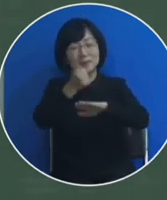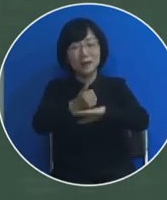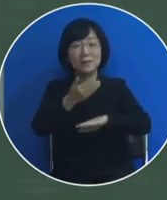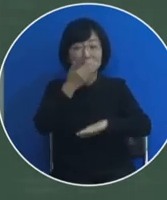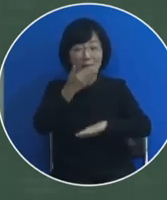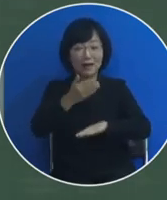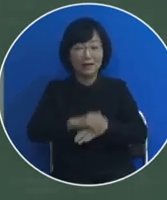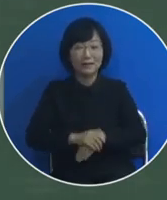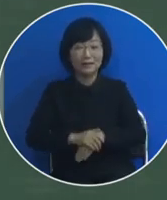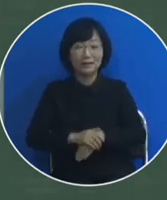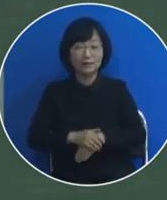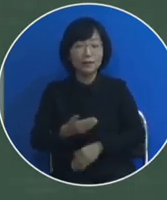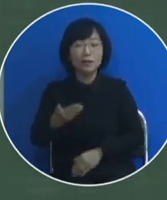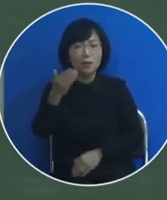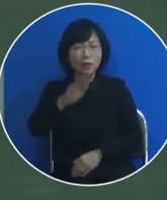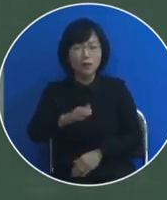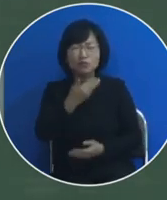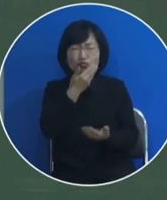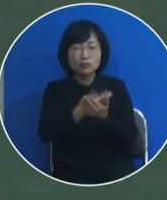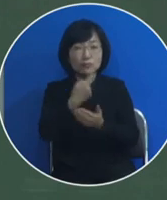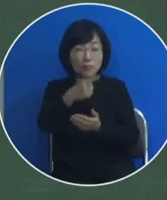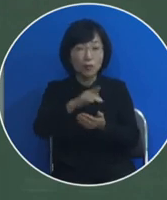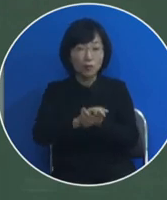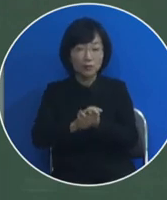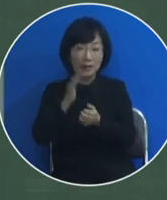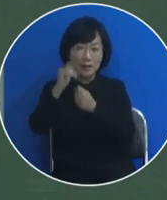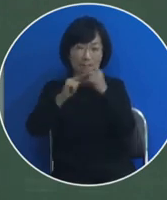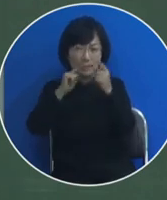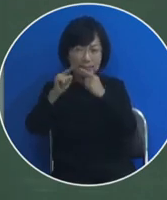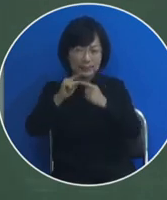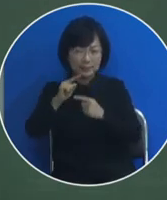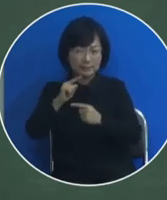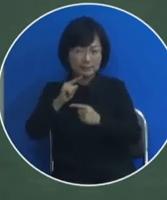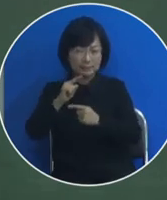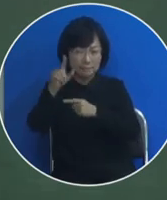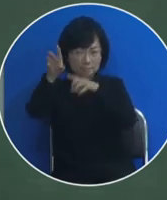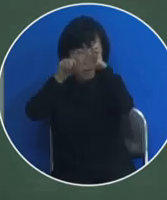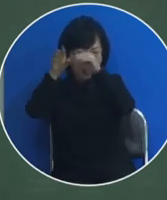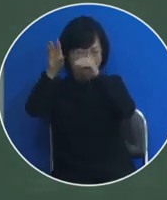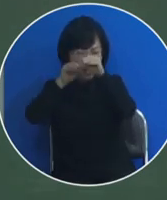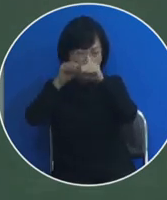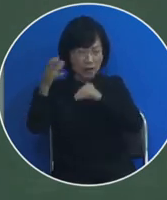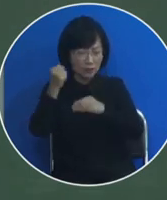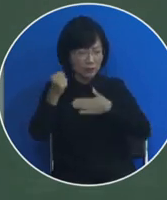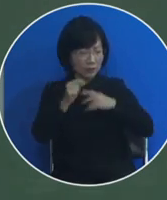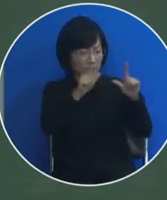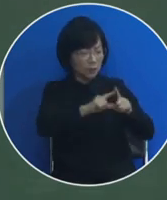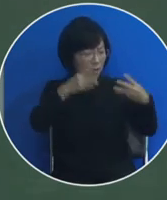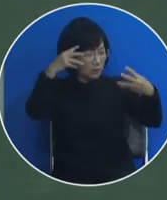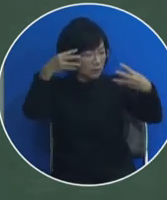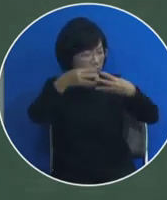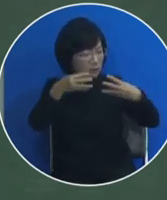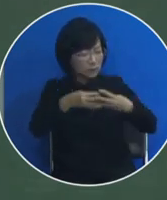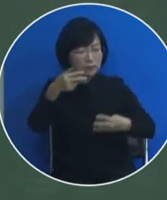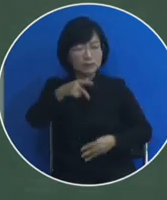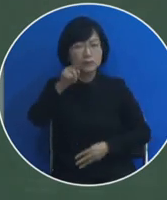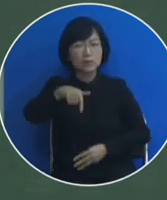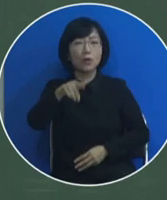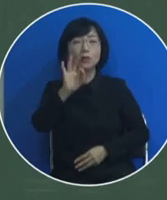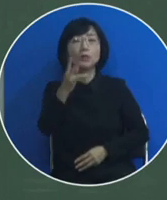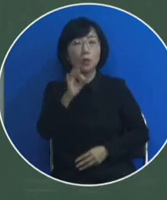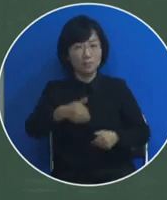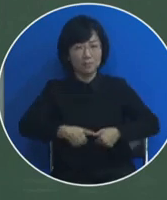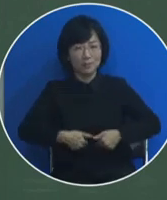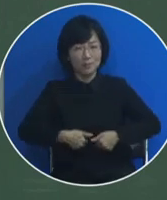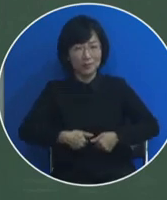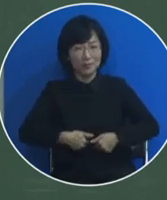듣고 적용할 수 있어야 돼요. But the problem is we need to be able to listen to this and apply it. 옛날에 누가 제가 일하고 있는